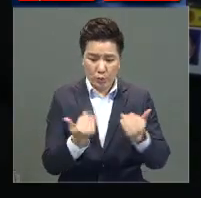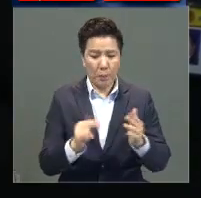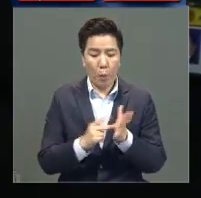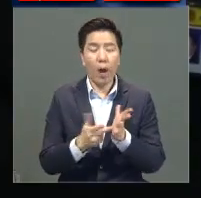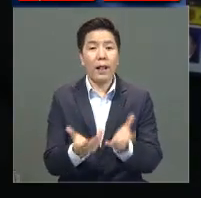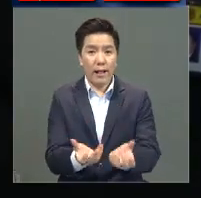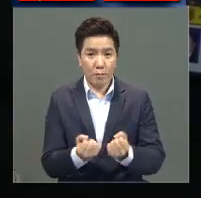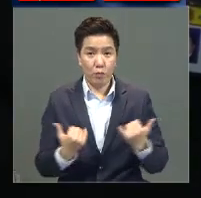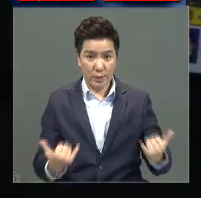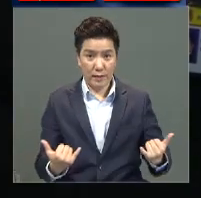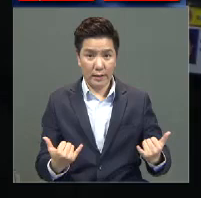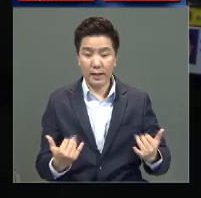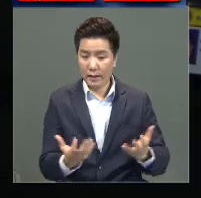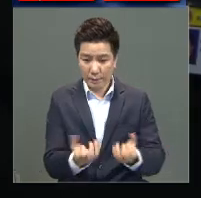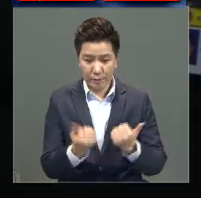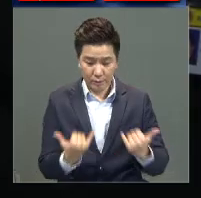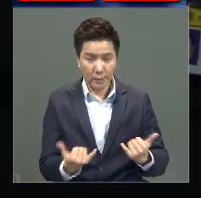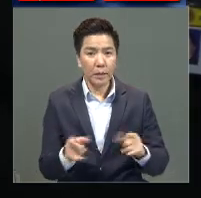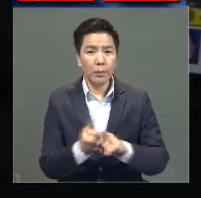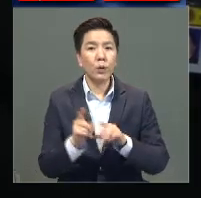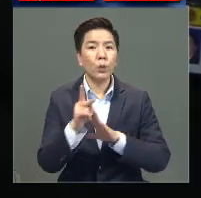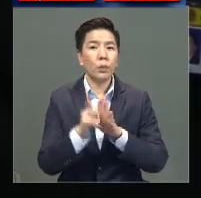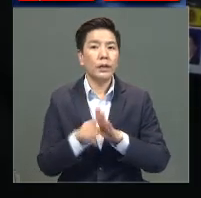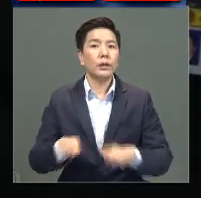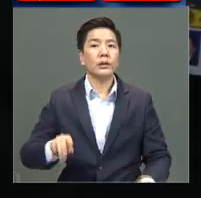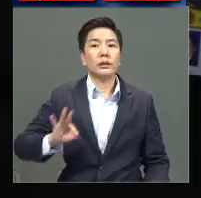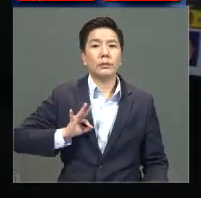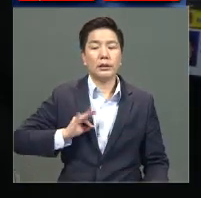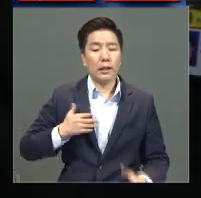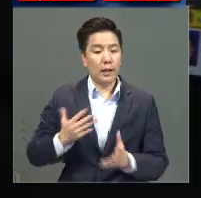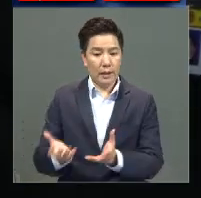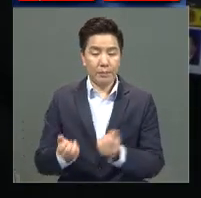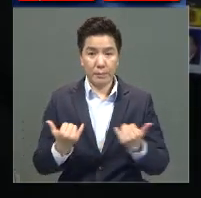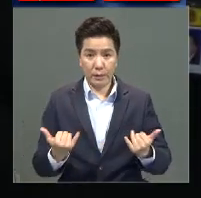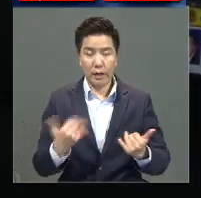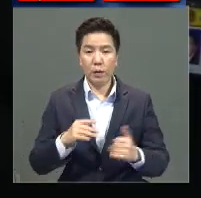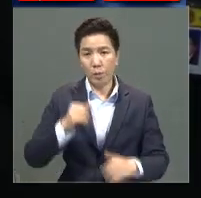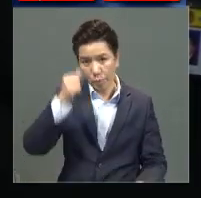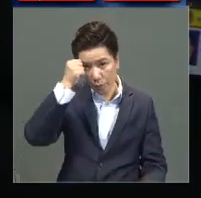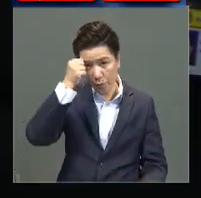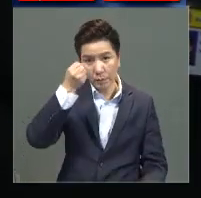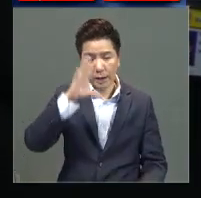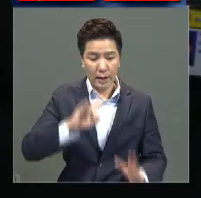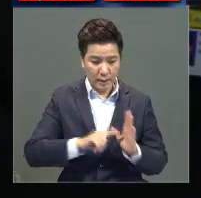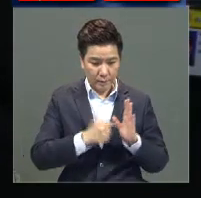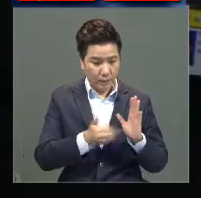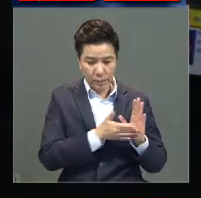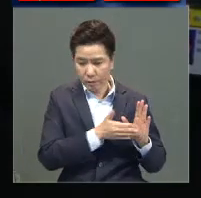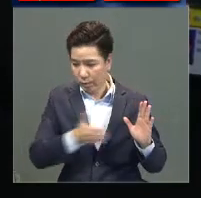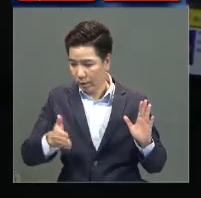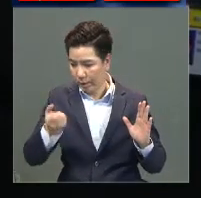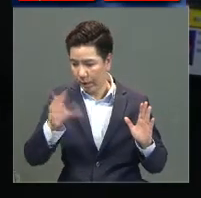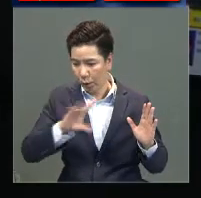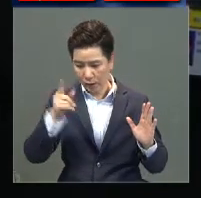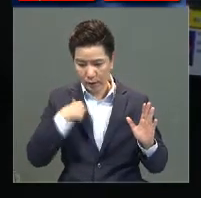แต่วันนี้นะครับรับตั้งแต่วันนี้เมื่อกฎหมายเสนอโดยสมาชิกก็รับตั้งแต่วันนี้15วันก็นับตั้งแต่วันนี้เป็นต้นไปก็